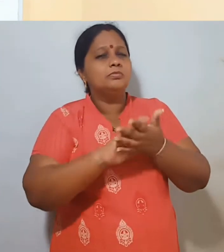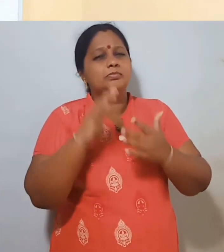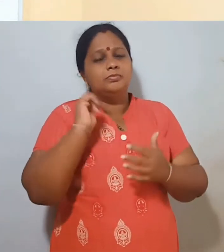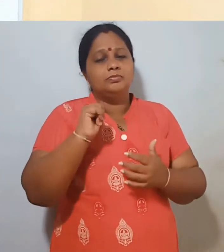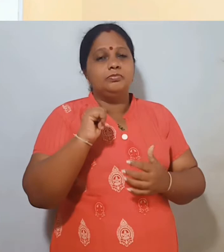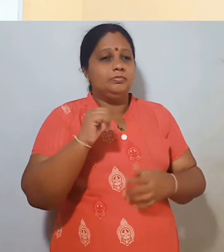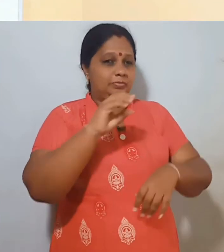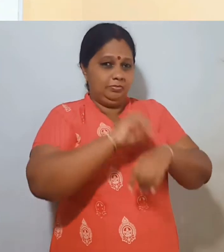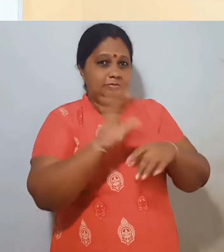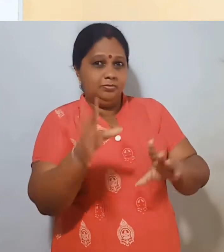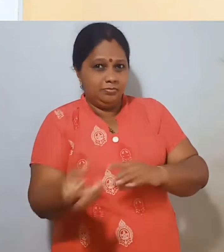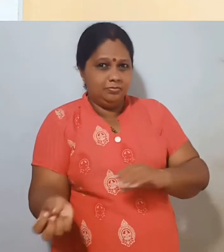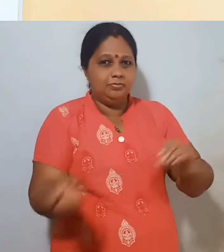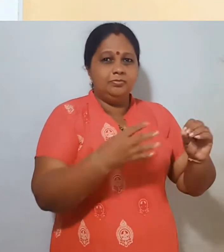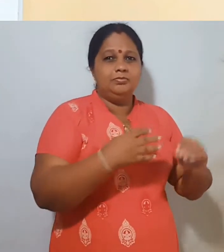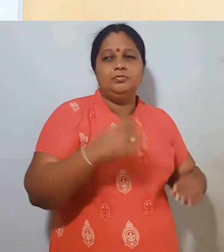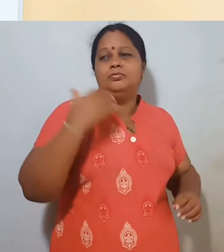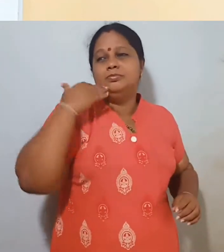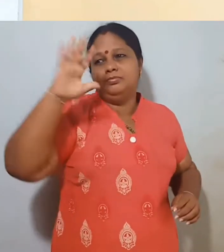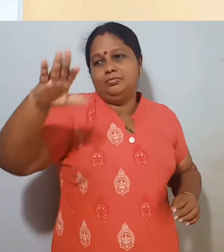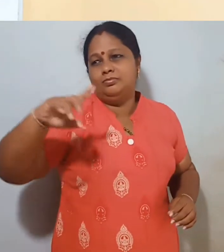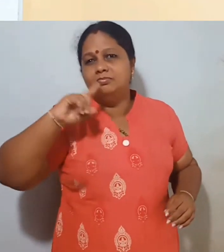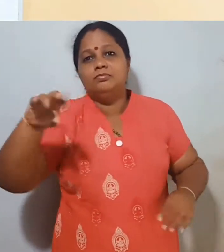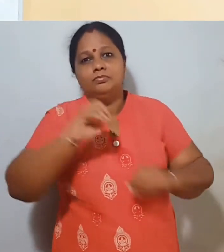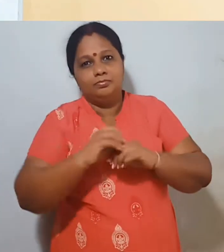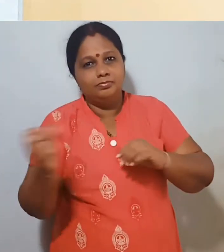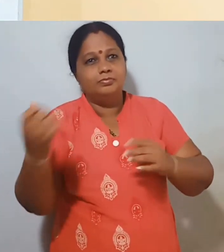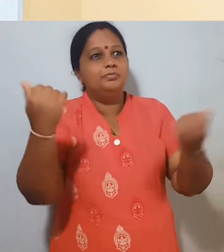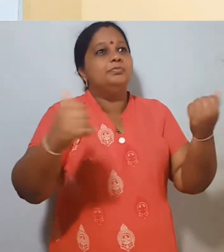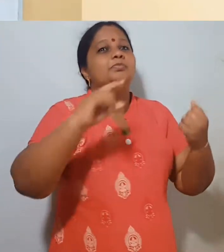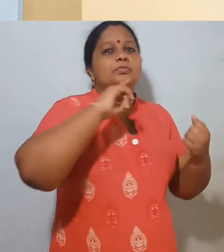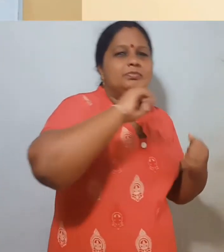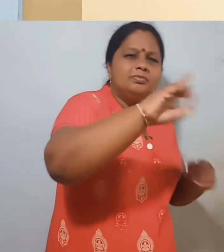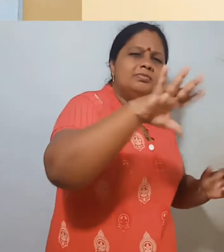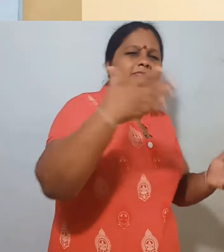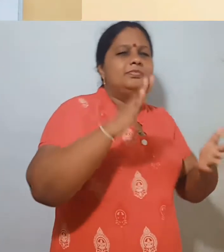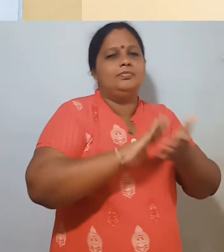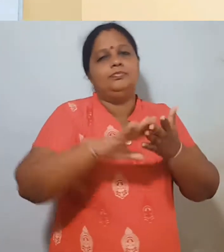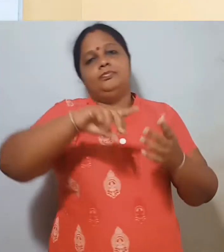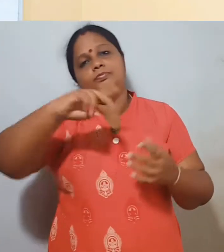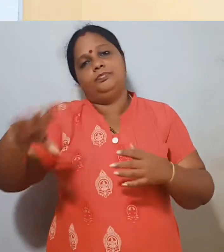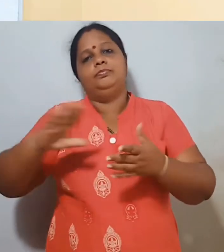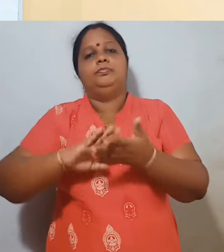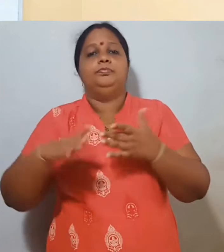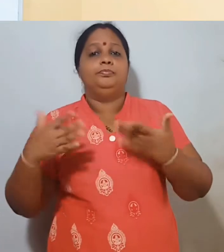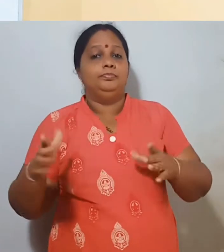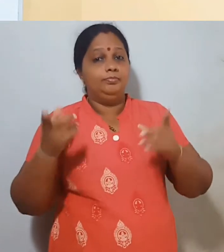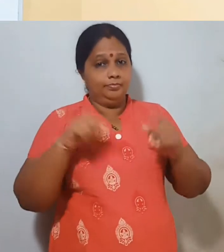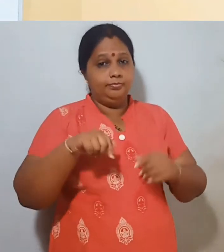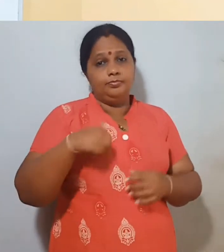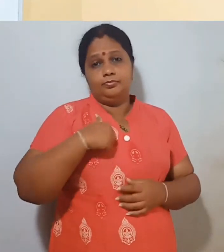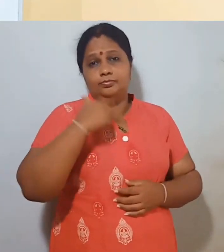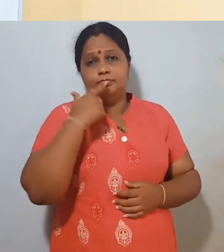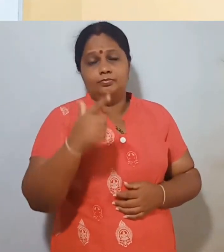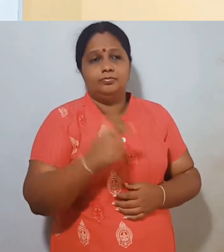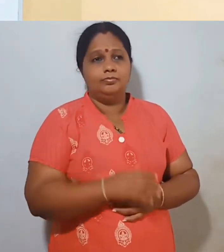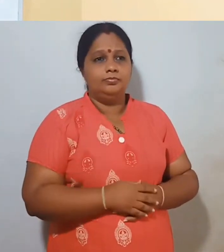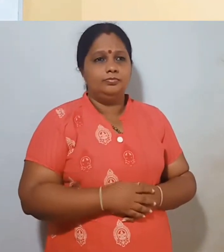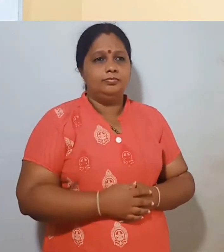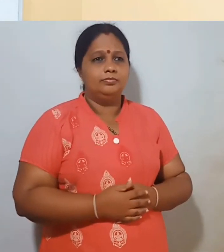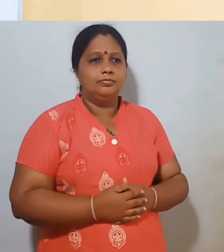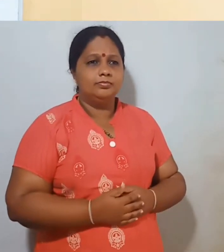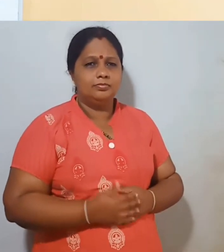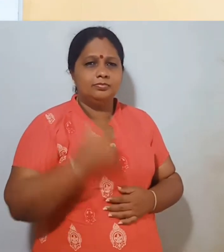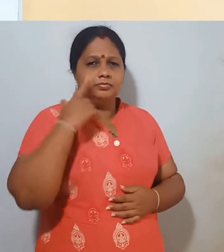ஆள்கிட்ட சொல்லி வாகனத்தை அரேஞ்ச் பண்றதோ அதை ஏதோ ஒரு முறையில் அவரை ஹாஸ்பிட்டல் அனுப்புறதுக்குரிய வழிவகையை நாங்க பார்க்கலாம். இப்ப நம்ம சொல்லுவோம் அவருக்கு மூச்சு